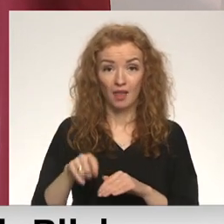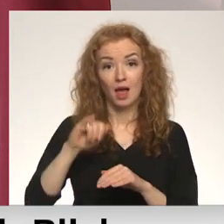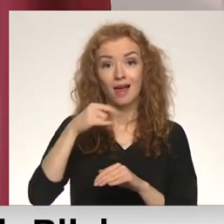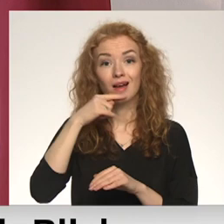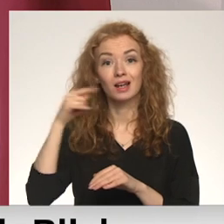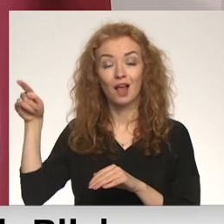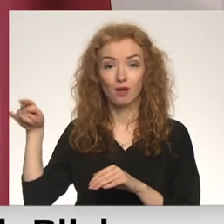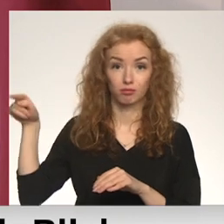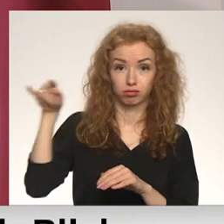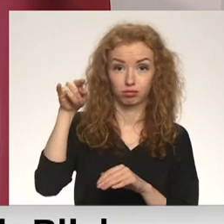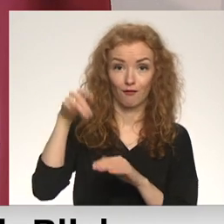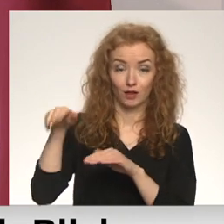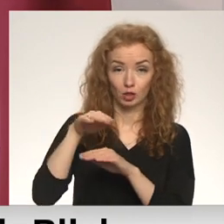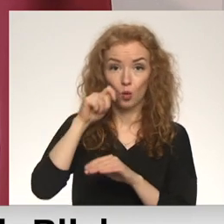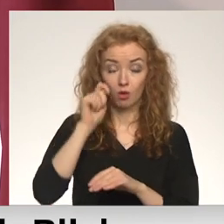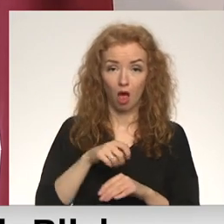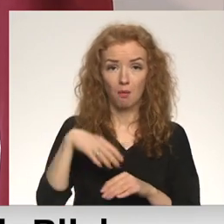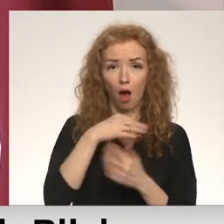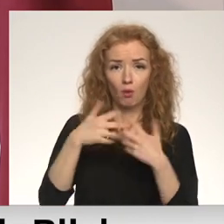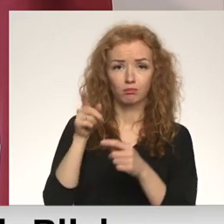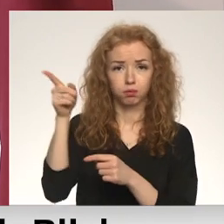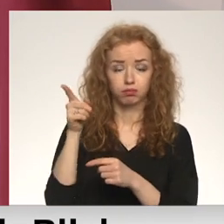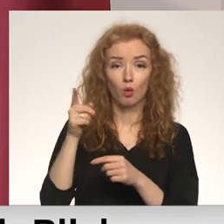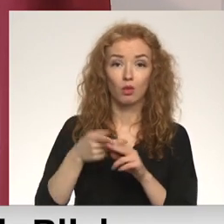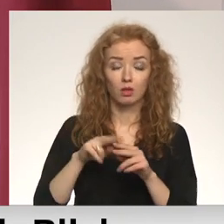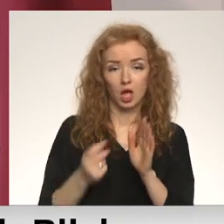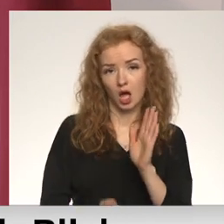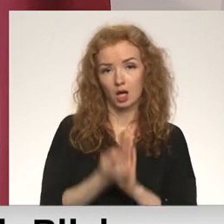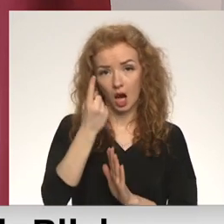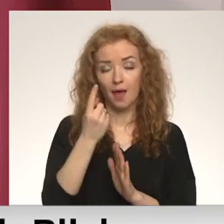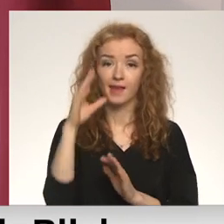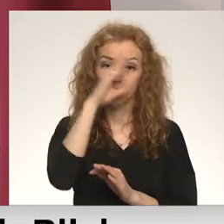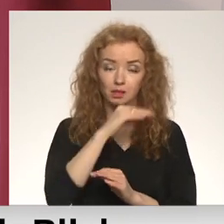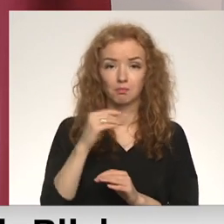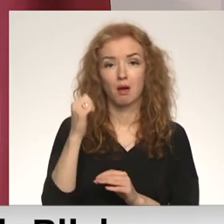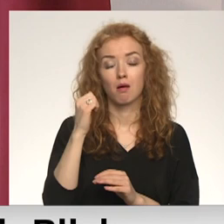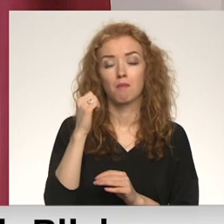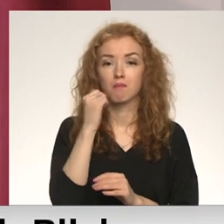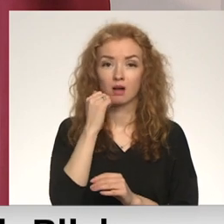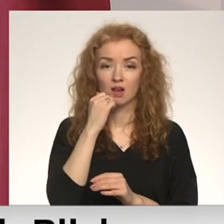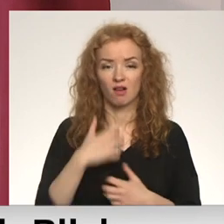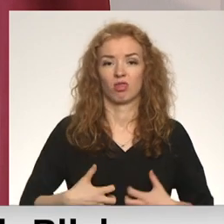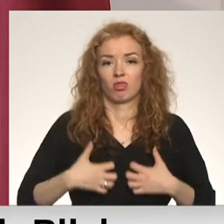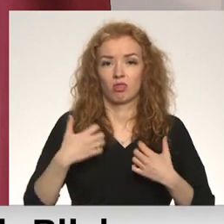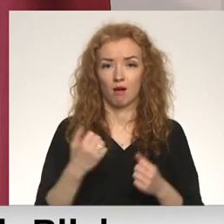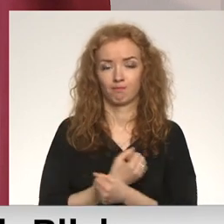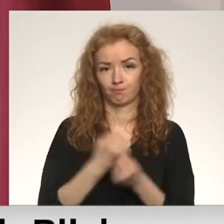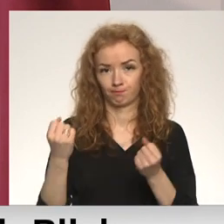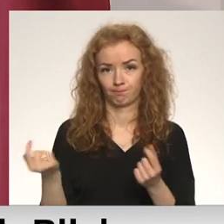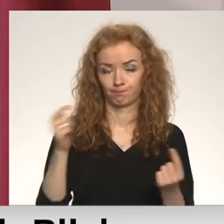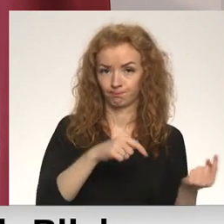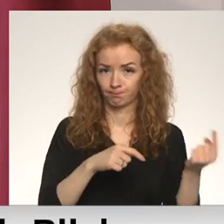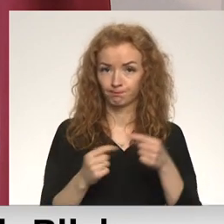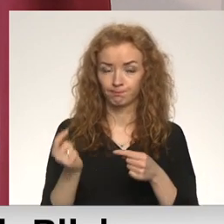Ukrainas gaisa telpā, mums tās ir jānotriec, un tas rada lielu tieši konflikta risku starp NATO un Krieviju. Un tas jau būtu